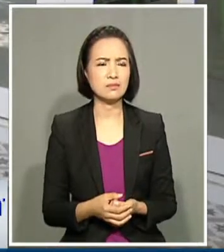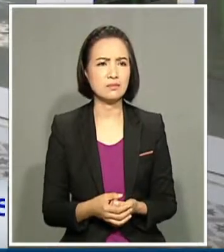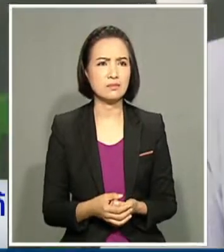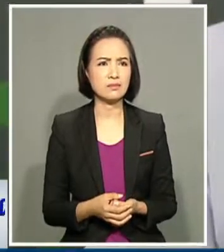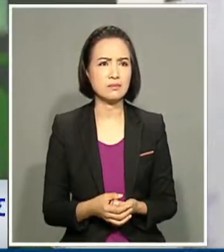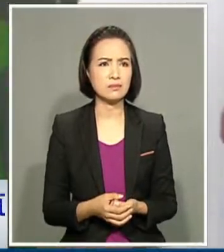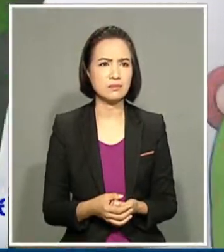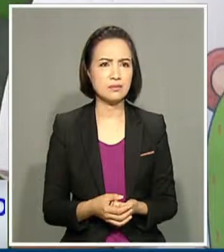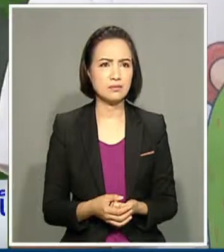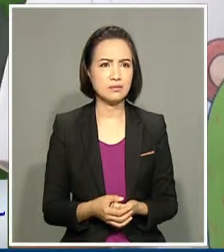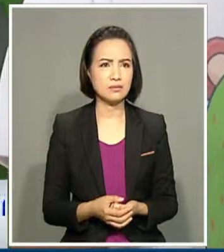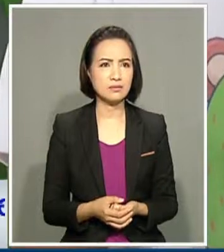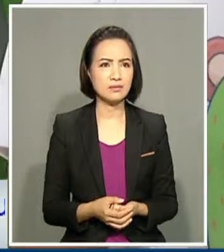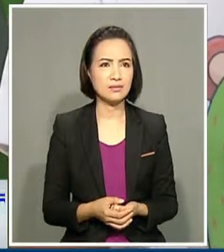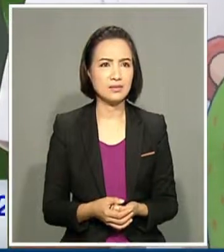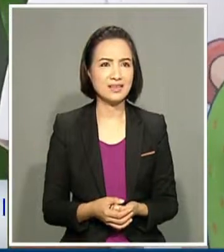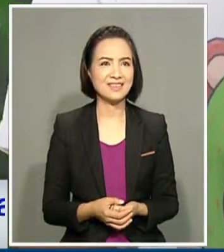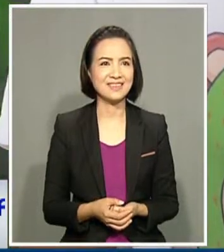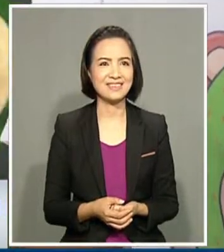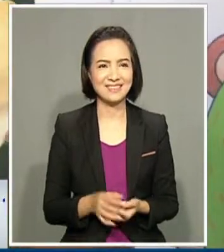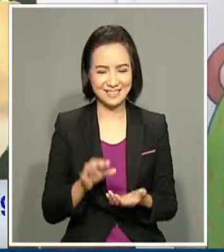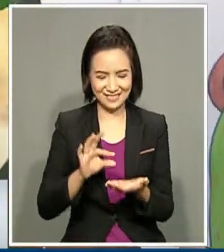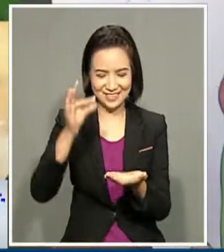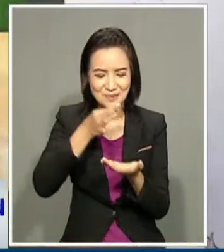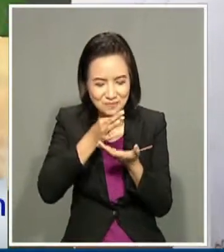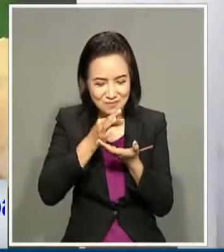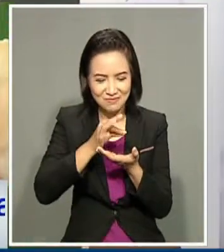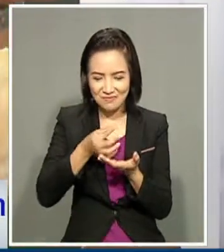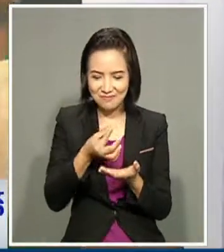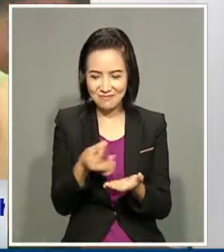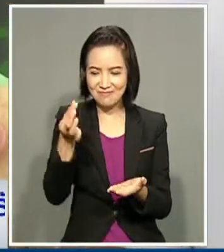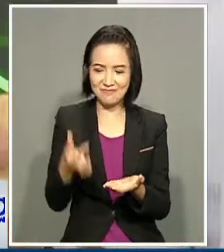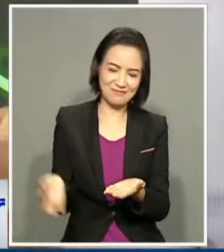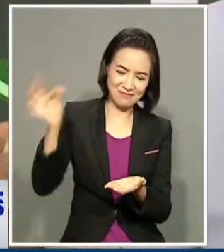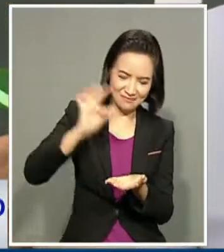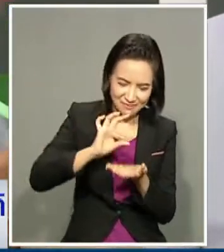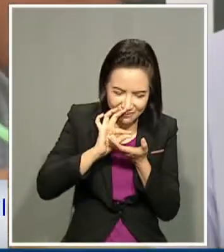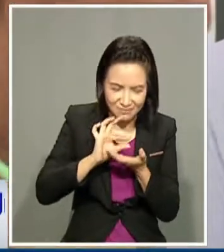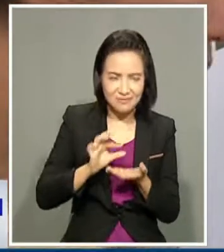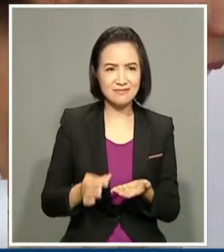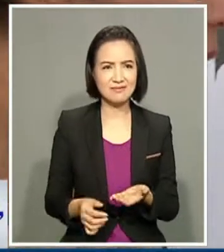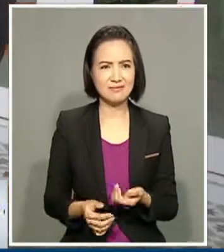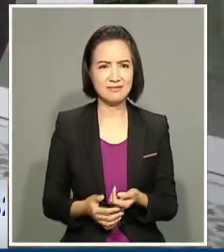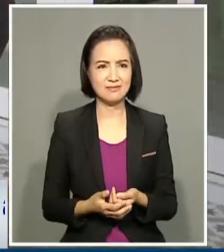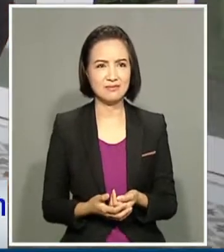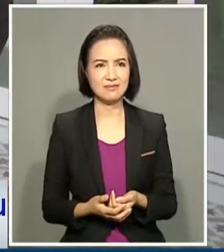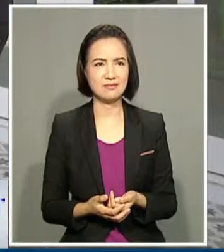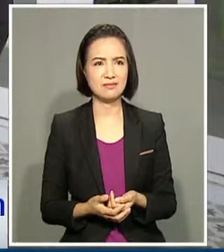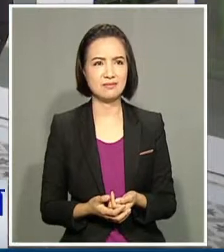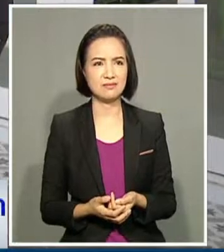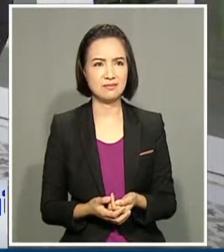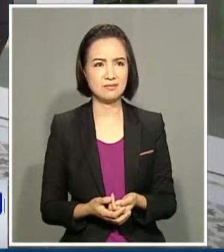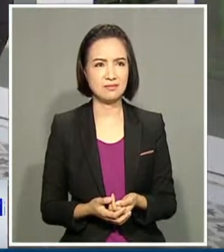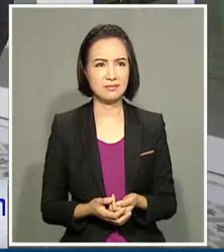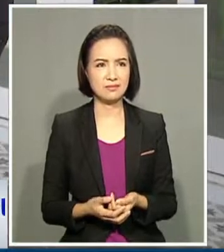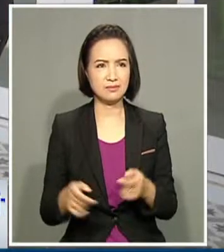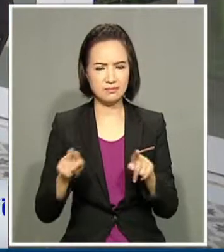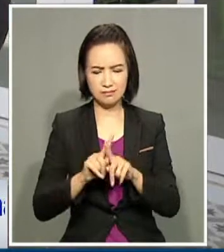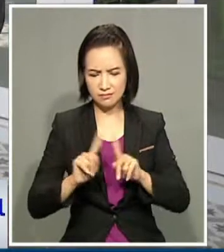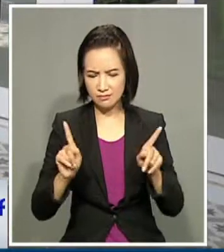ได้เปลี่ยนได้ไม่ยากนี่คนละทาง ไอเชื้อนี่มันอยู่ในน้ำเรียบร้อยแล้วอันนี้มันเหมือนกันหรือต่